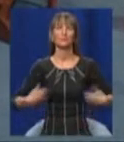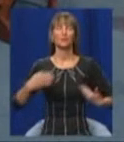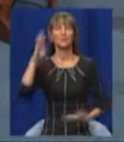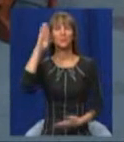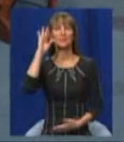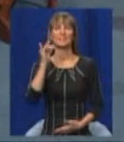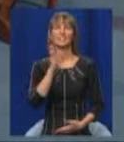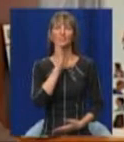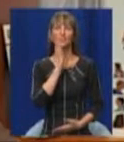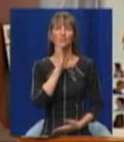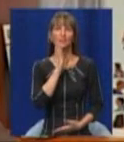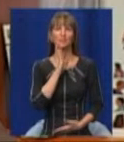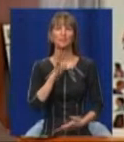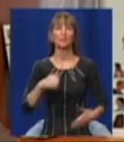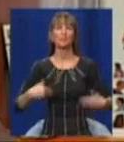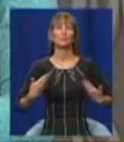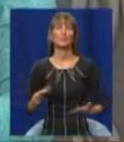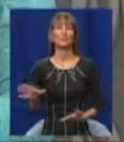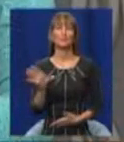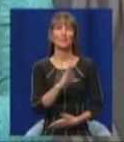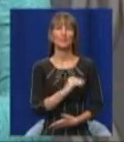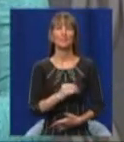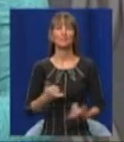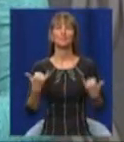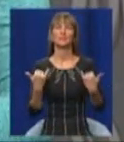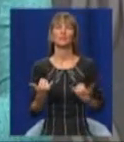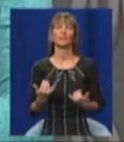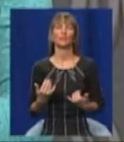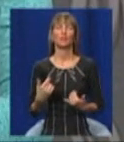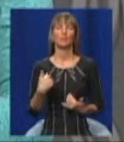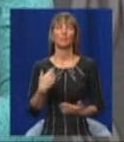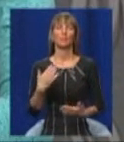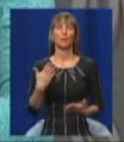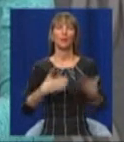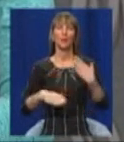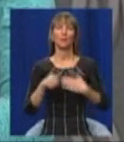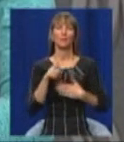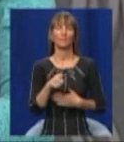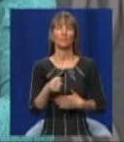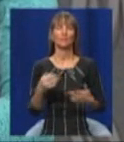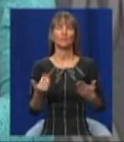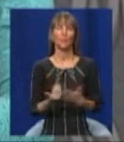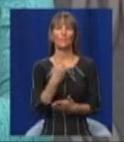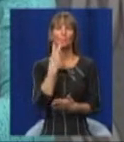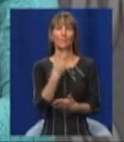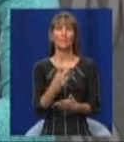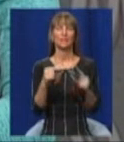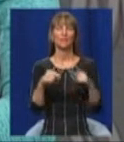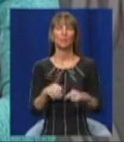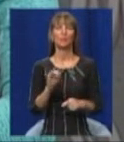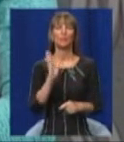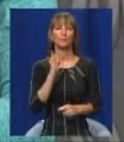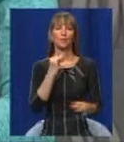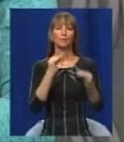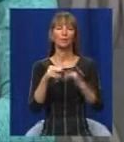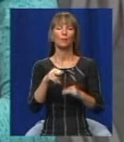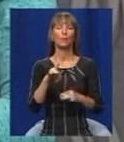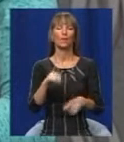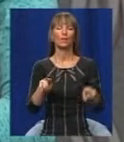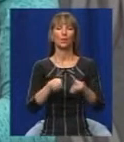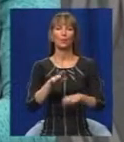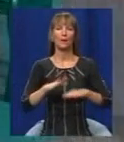Привіт, хлопчики та дівчатка! Привіт всім! Сьогодні ми вас знову бачити раді у нас в себе в студії і будемо розмовляти про таку